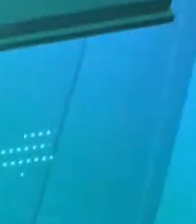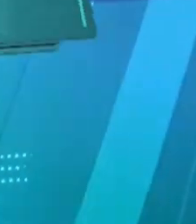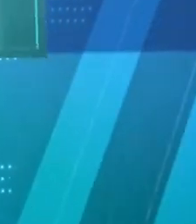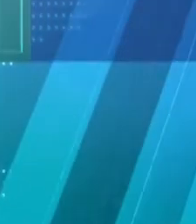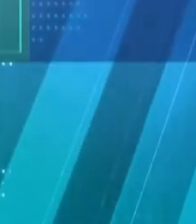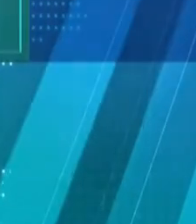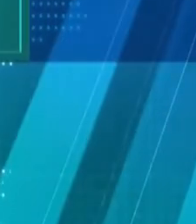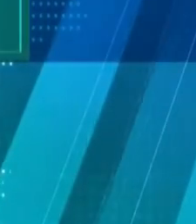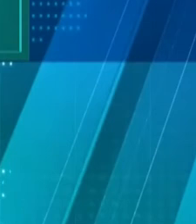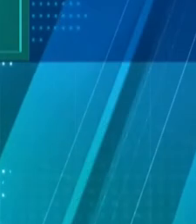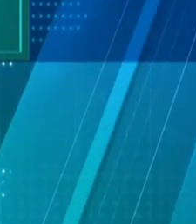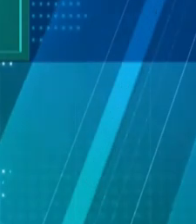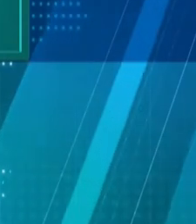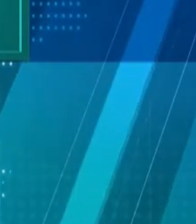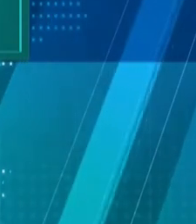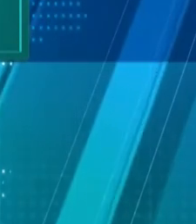Дякую.